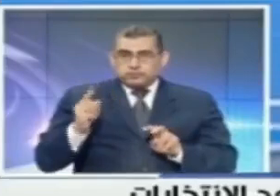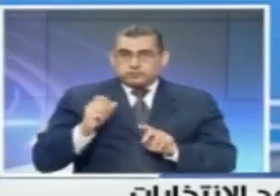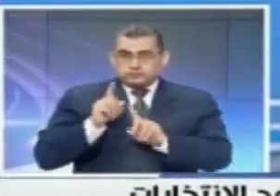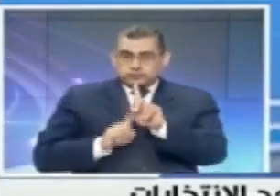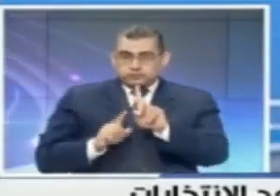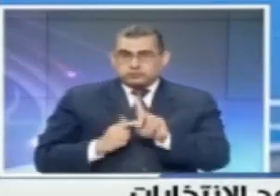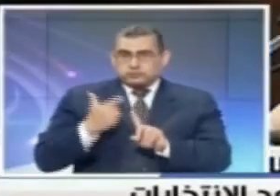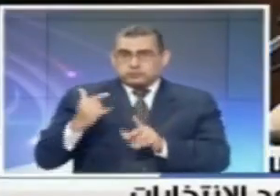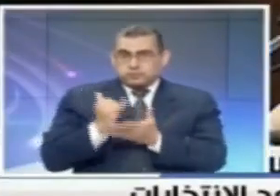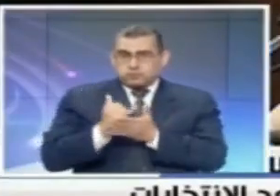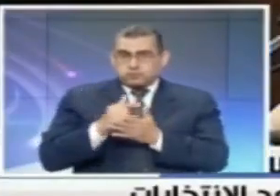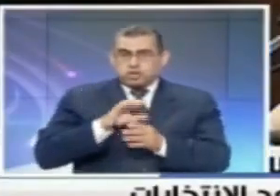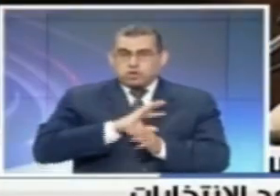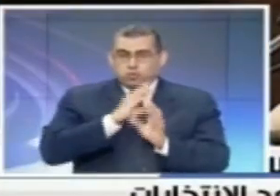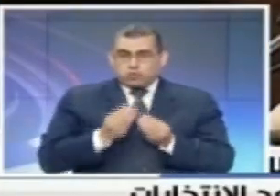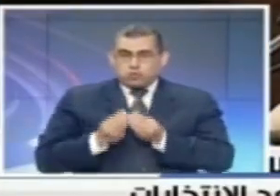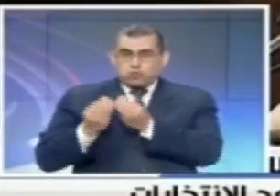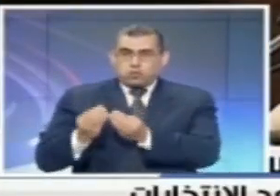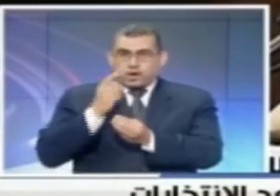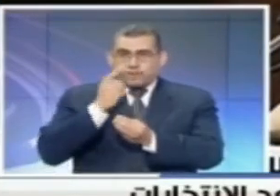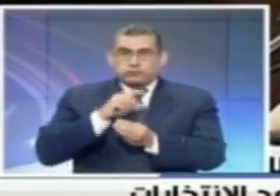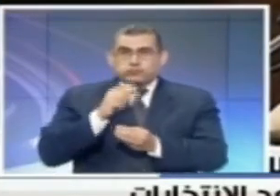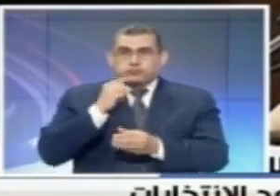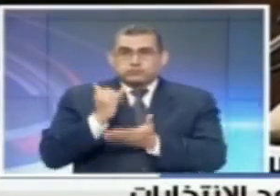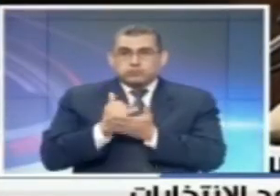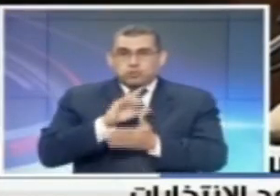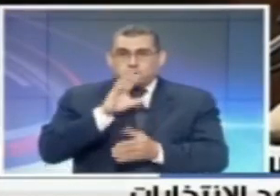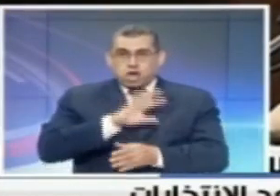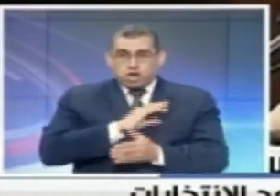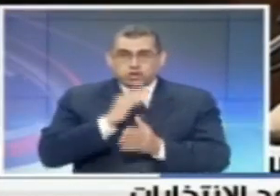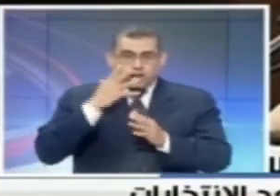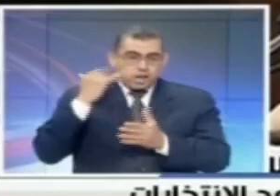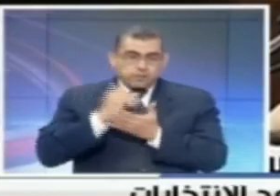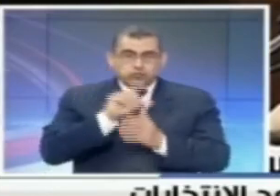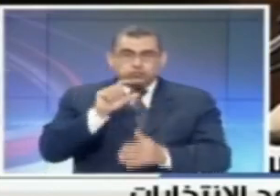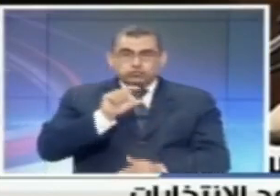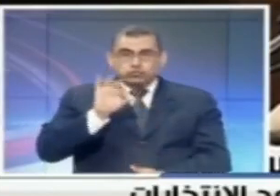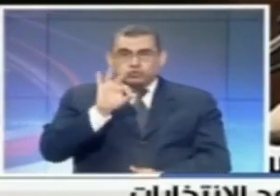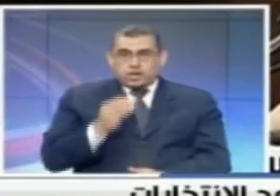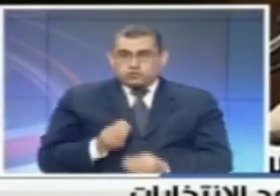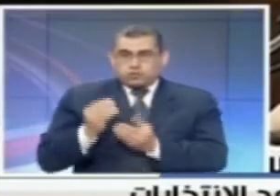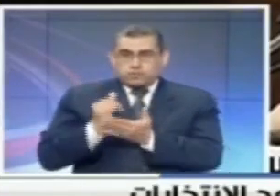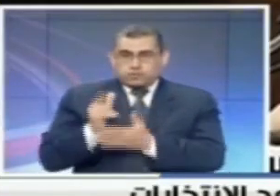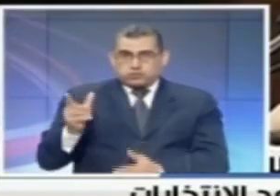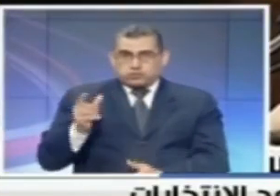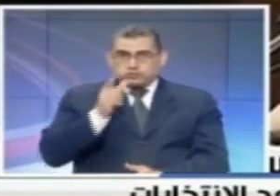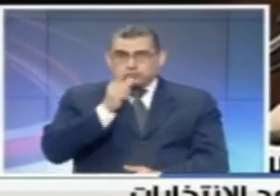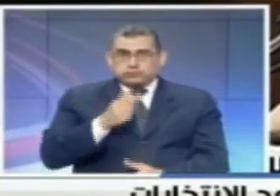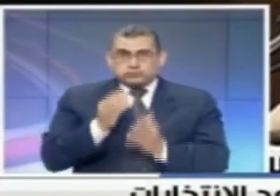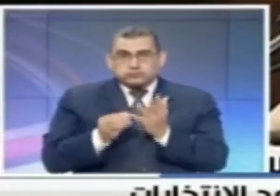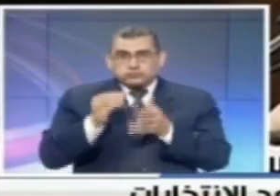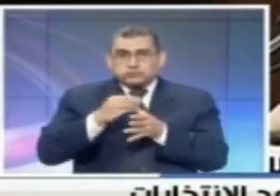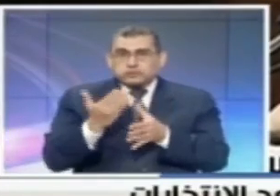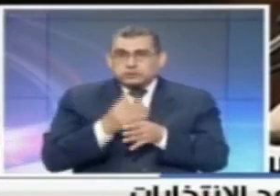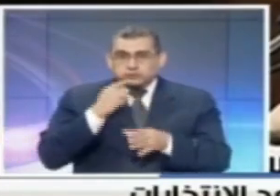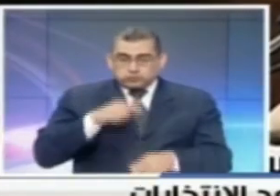تكليف الفريق أول عبد الرزاق الناظوري بتولي مهام منصب القائد العام في ليبيا لمدة 3 أشهر. تأتي هذه